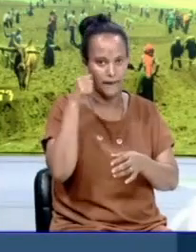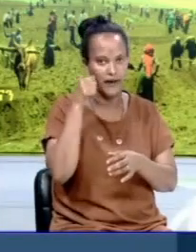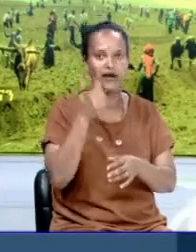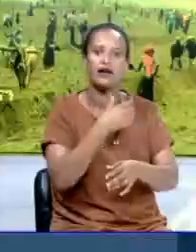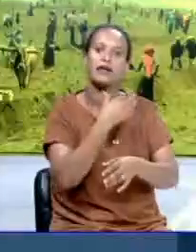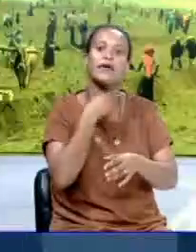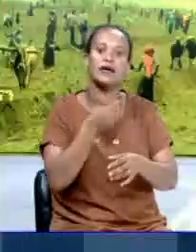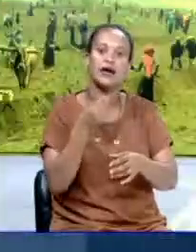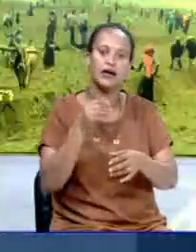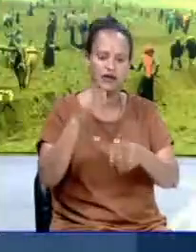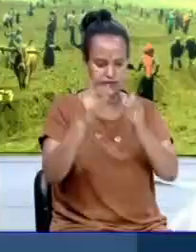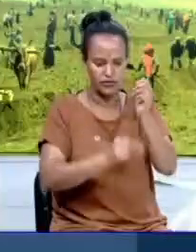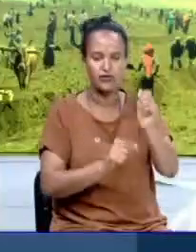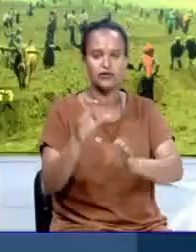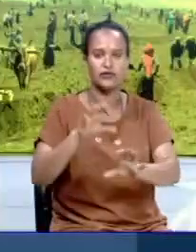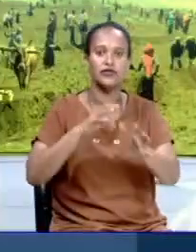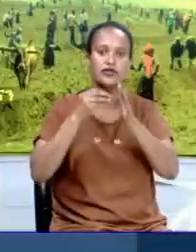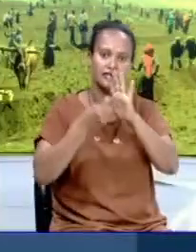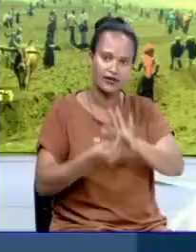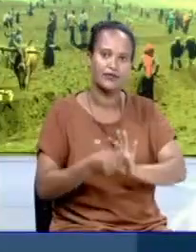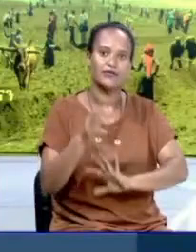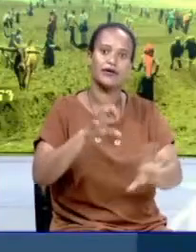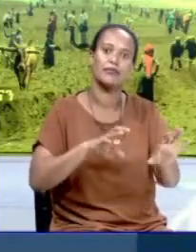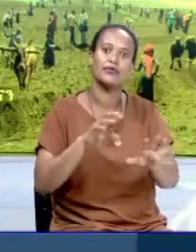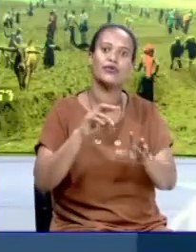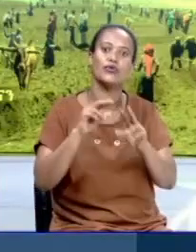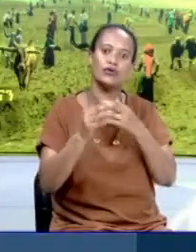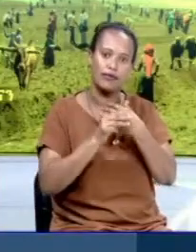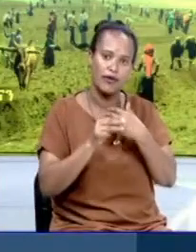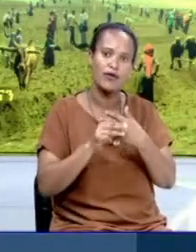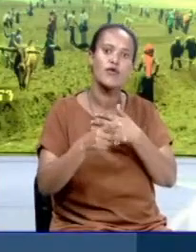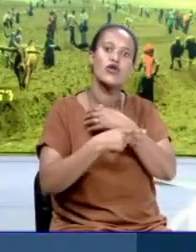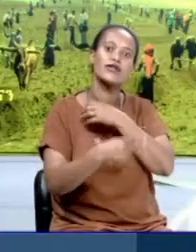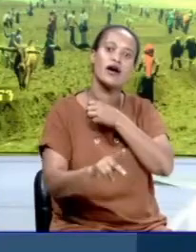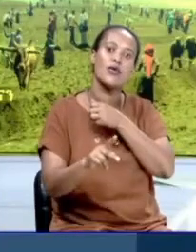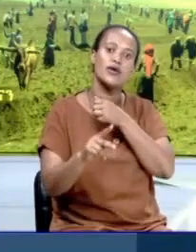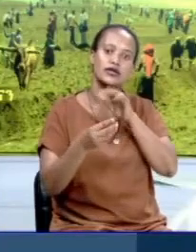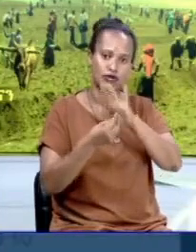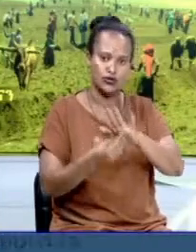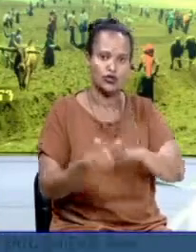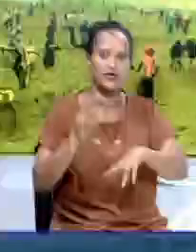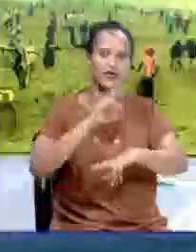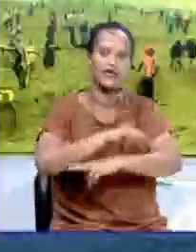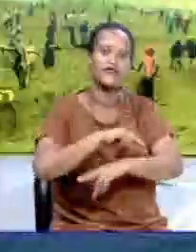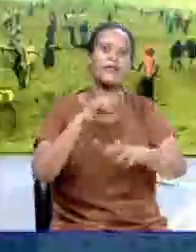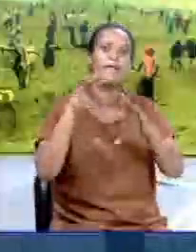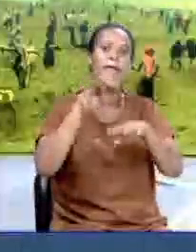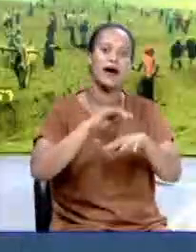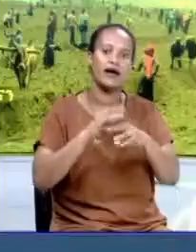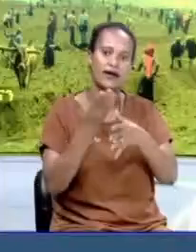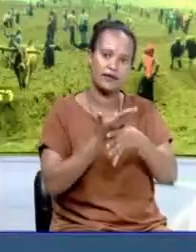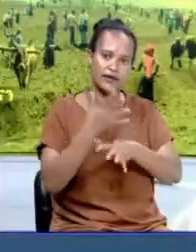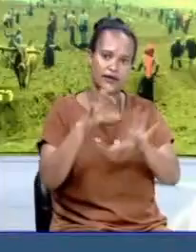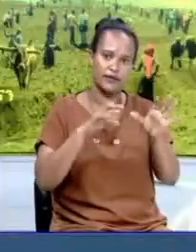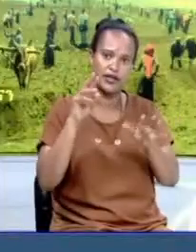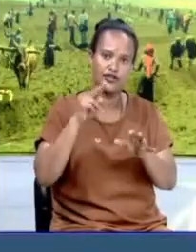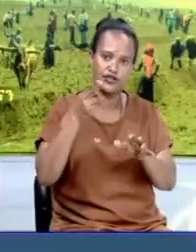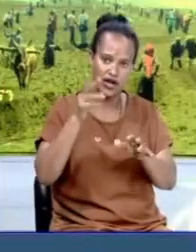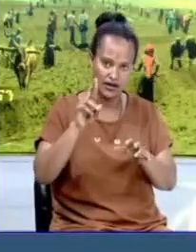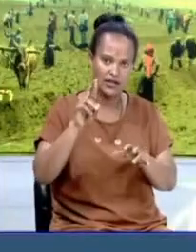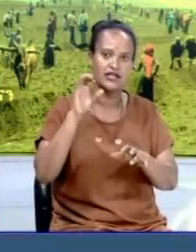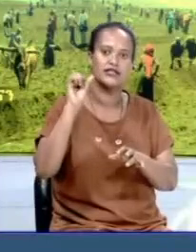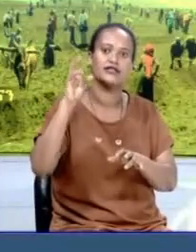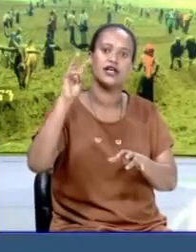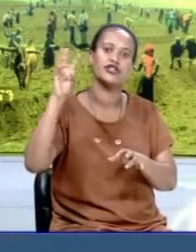ኣፈወርቅን ስጉምቲ ክወስድ ፀቕጢ ብዝገብር ቁጠባውን ፖለቲካውን ፅዕንቶ ዘዕርፉ ማዕቀብ ክገብር ኤችኣር 66